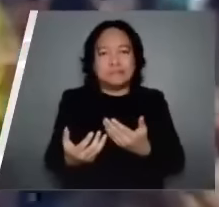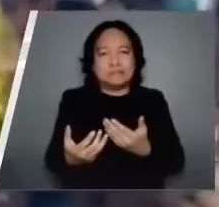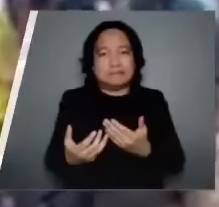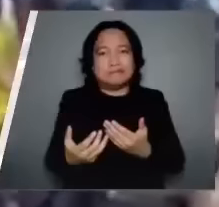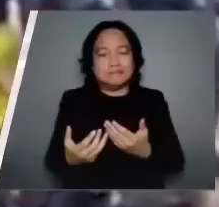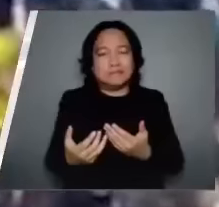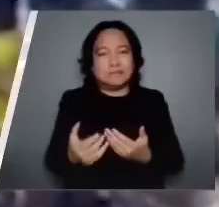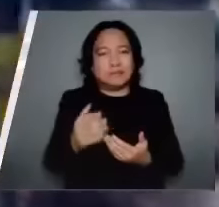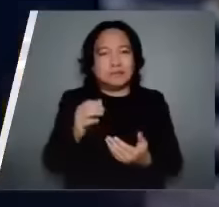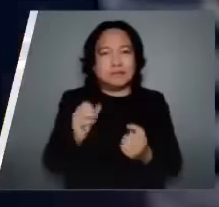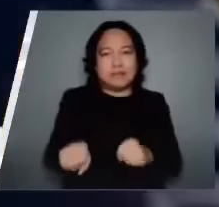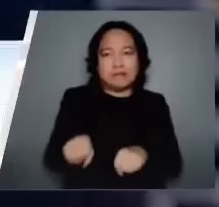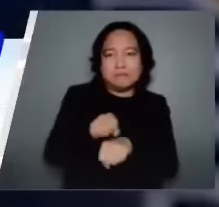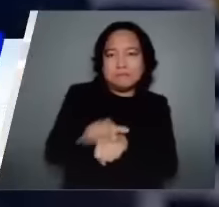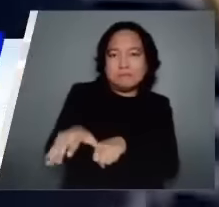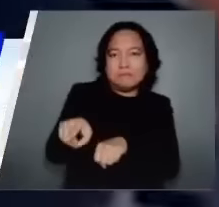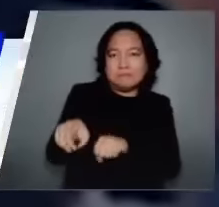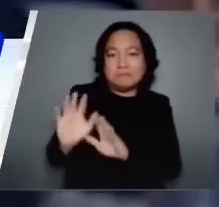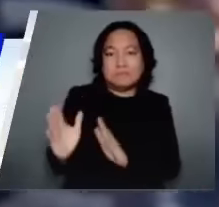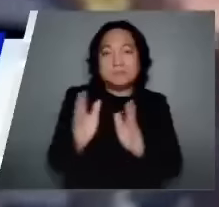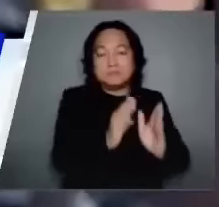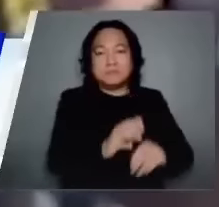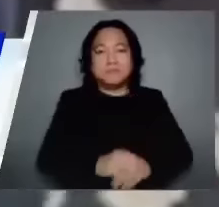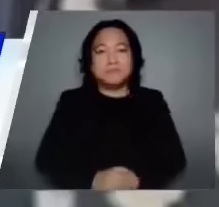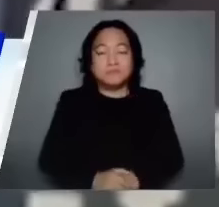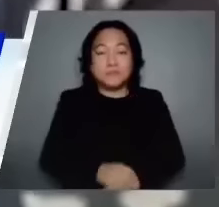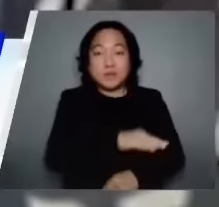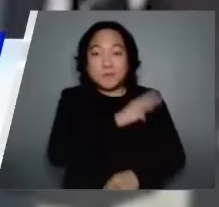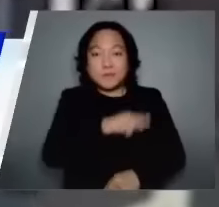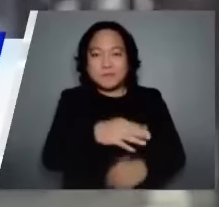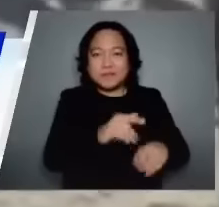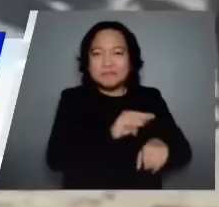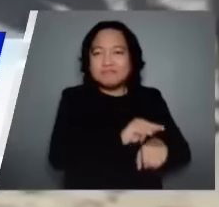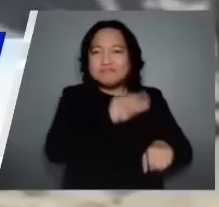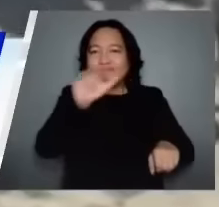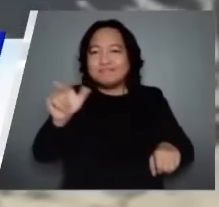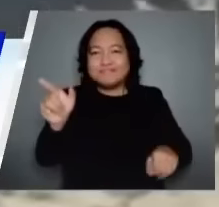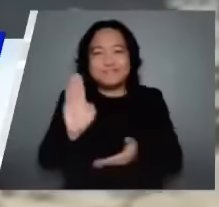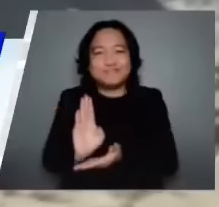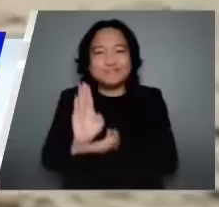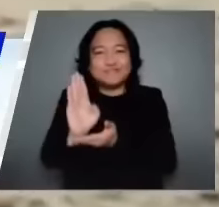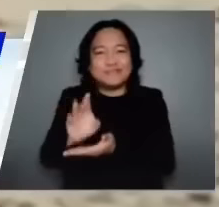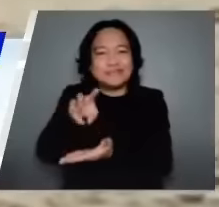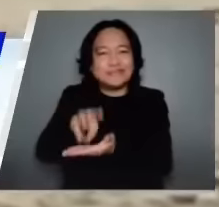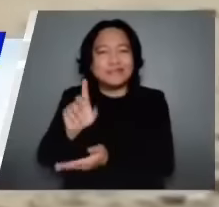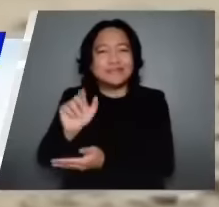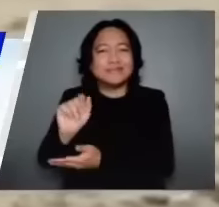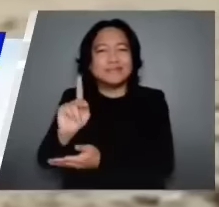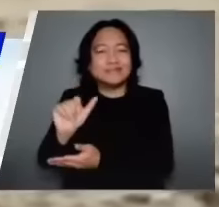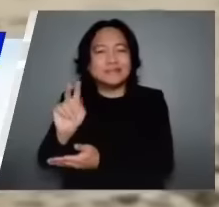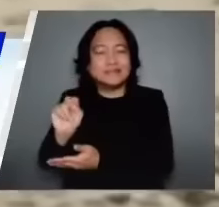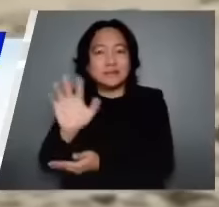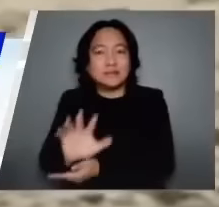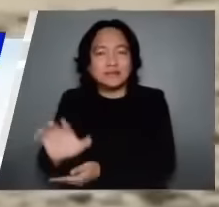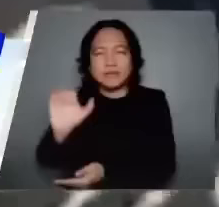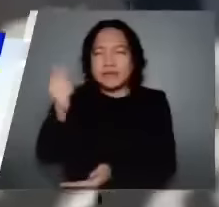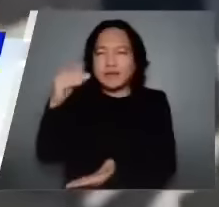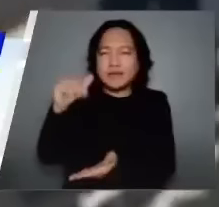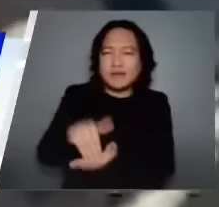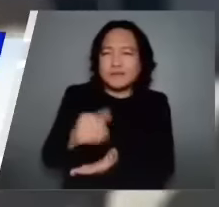Mula Bohol, tara naman sa Boracay sa Malay Aklan. Dinagsa ng mahigit 10,000 turista ang week-long Love Boracay